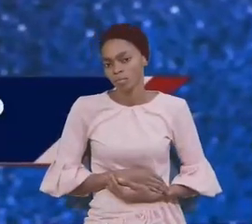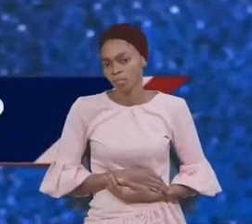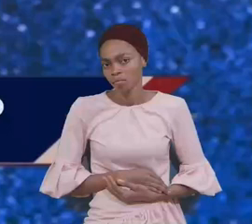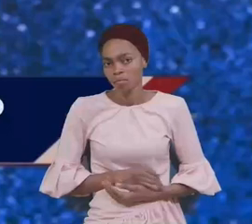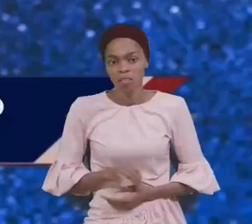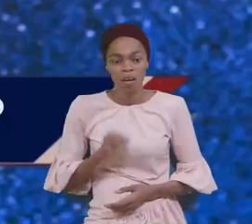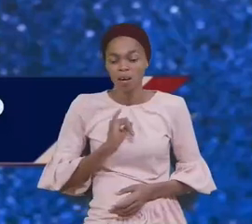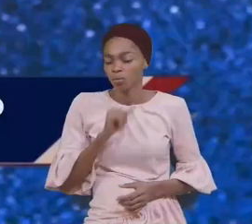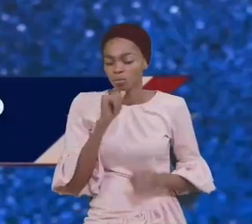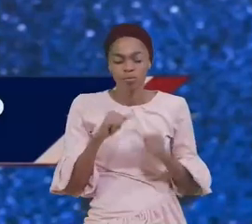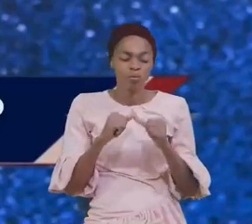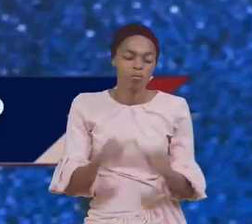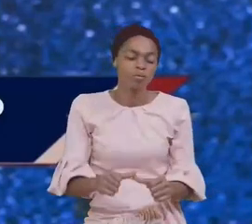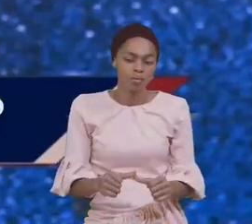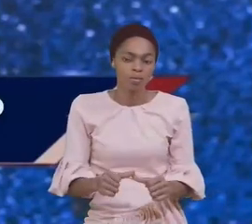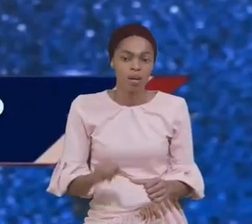sois épuisé.